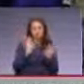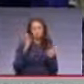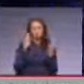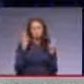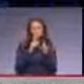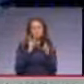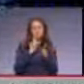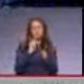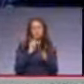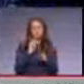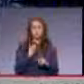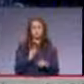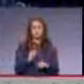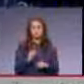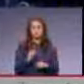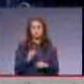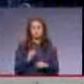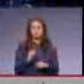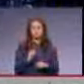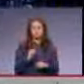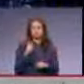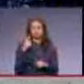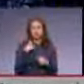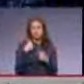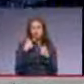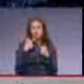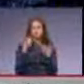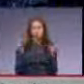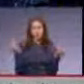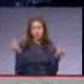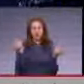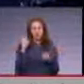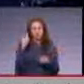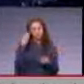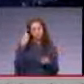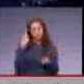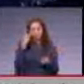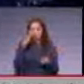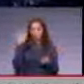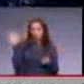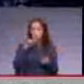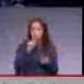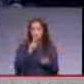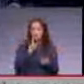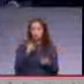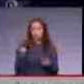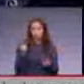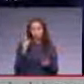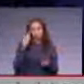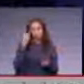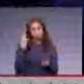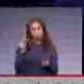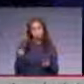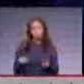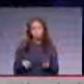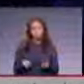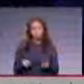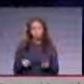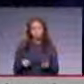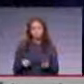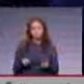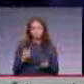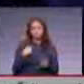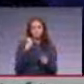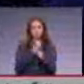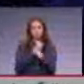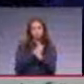انا الحقيقه لساني عاجز عن اني اتكلم ولا اقول على الكلام اللي بسمعه ده. لكن يا اشتغلت